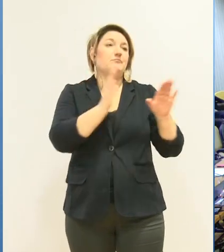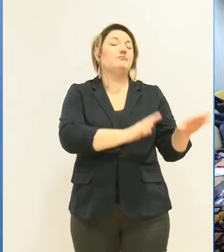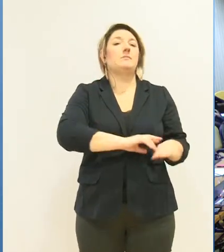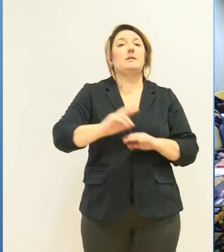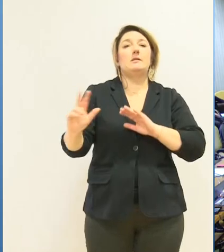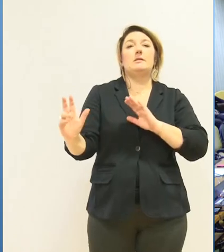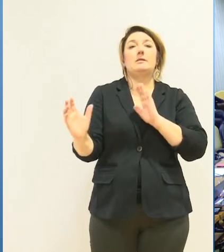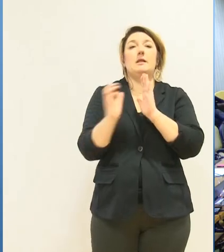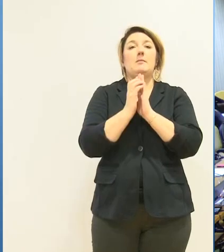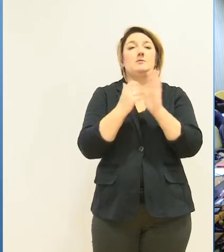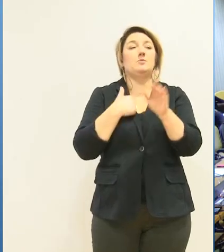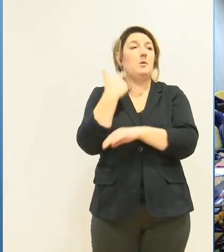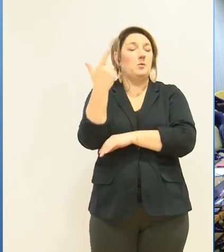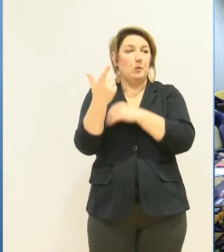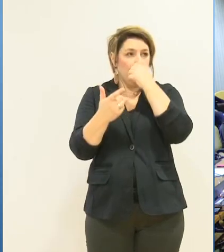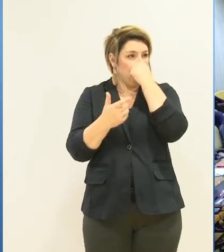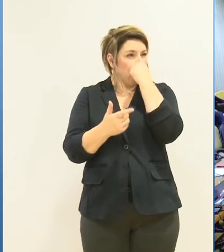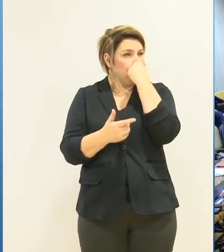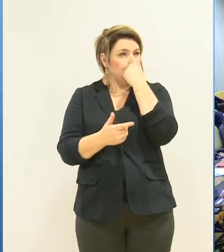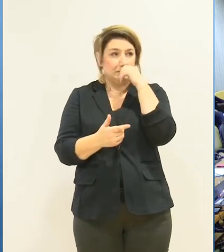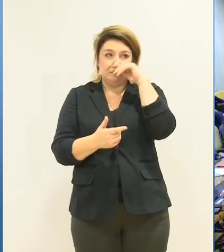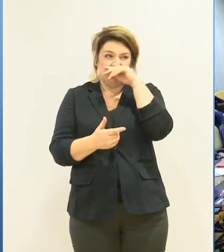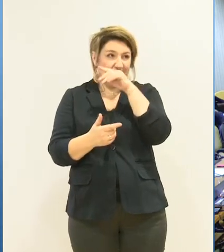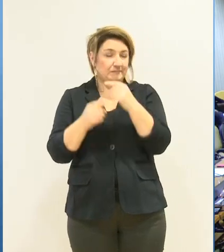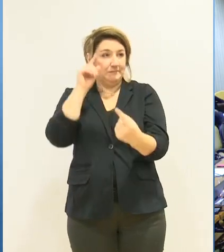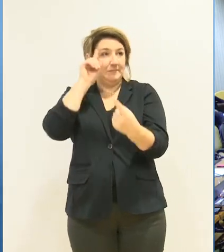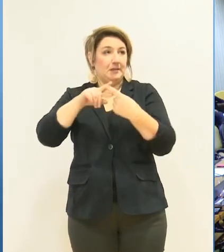la délibération numéro 2 elle porte sur le budget